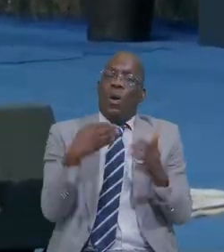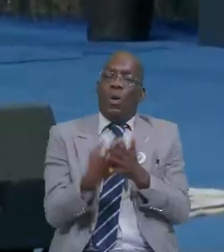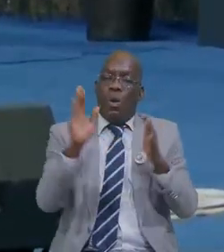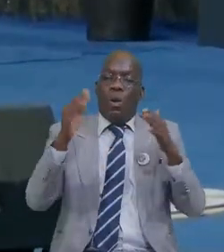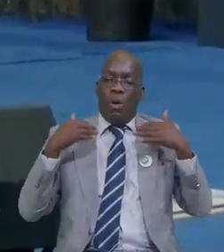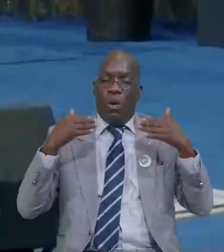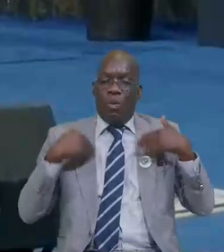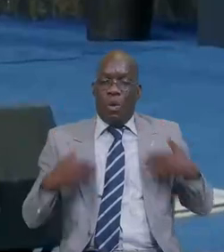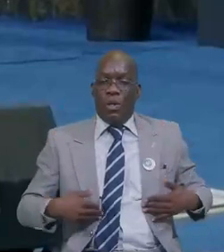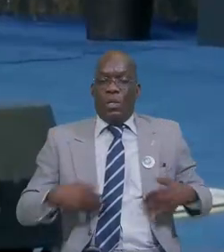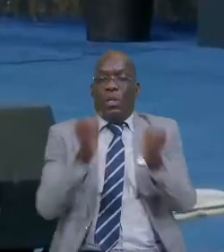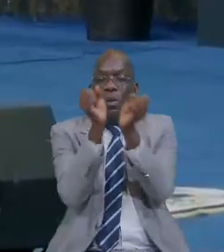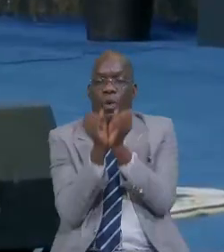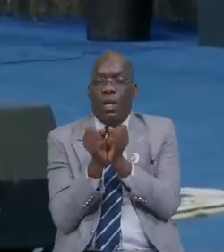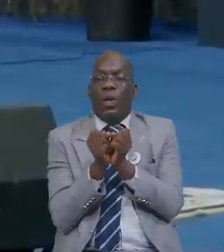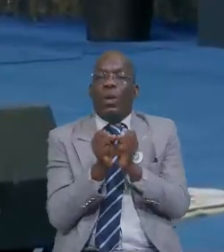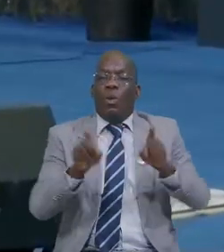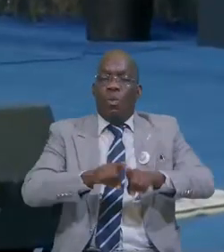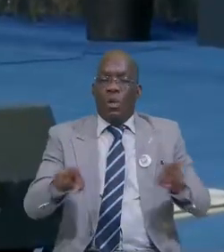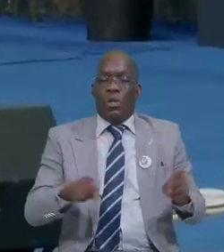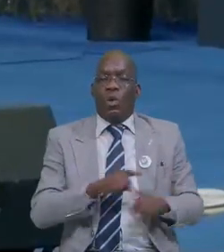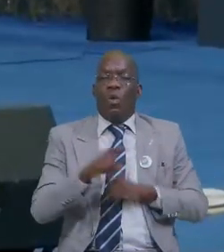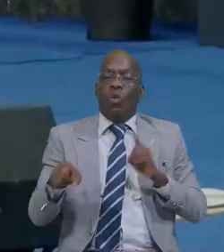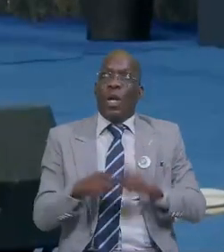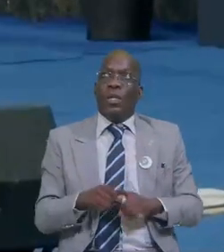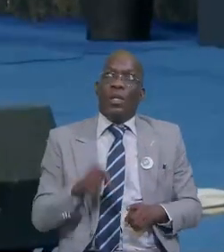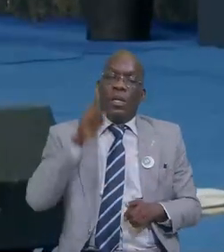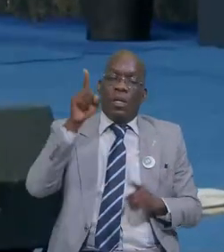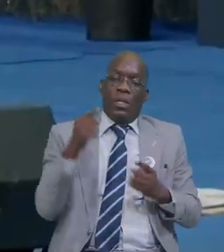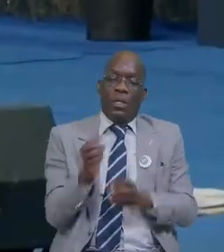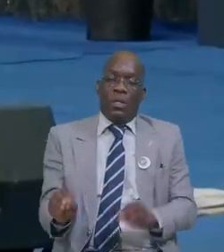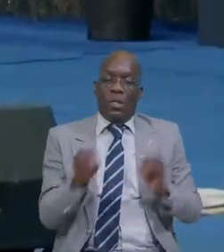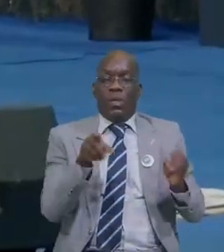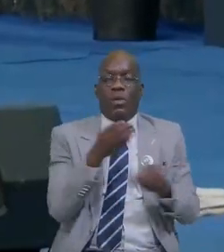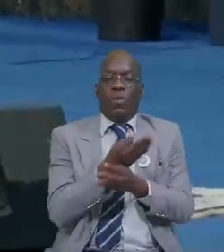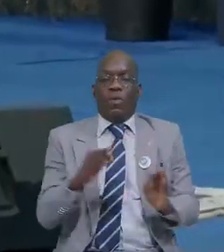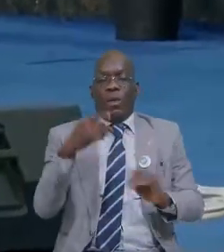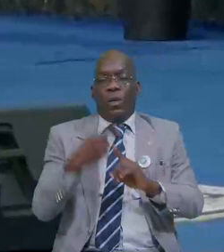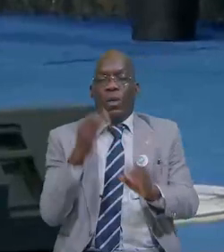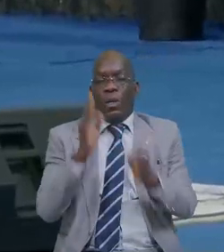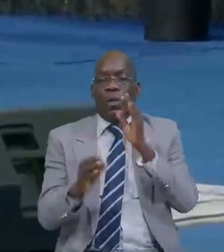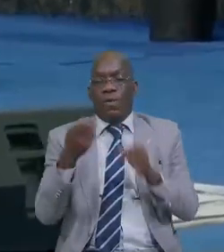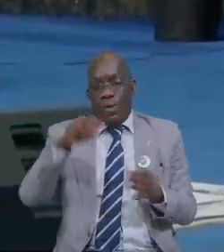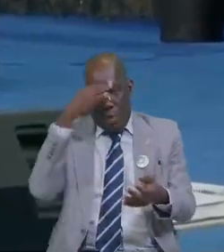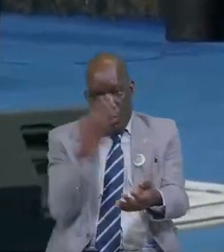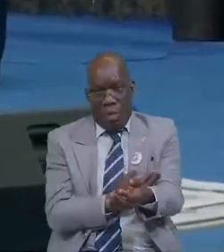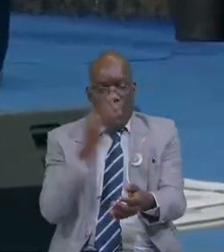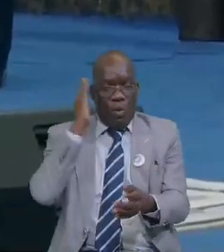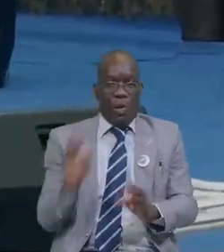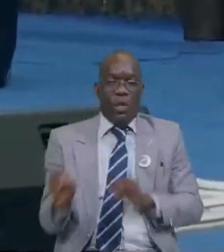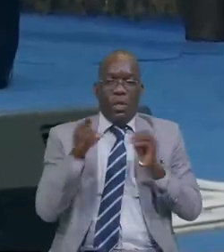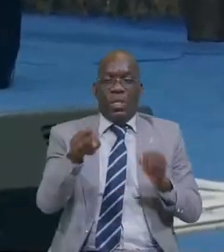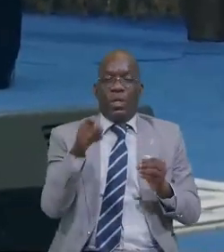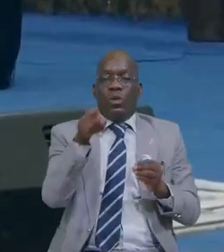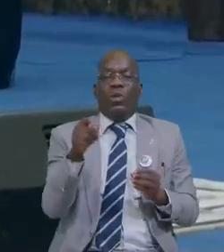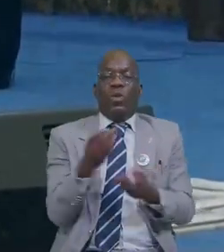liée, mais c'est lorsqu'il t'a franchi. Si le Fils, donc ce soir, t'a franchi, tu